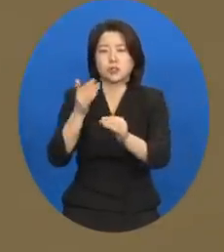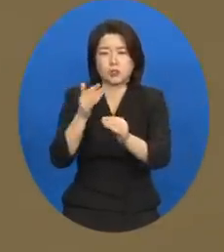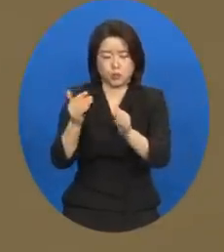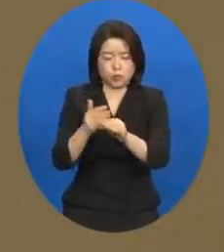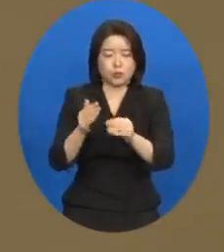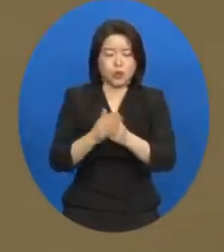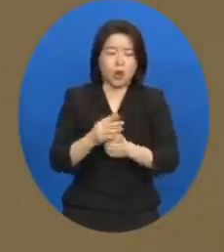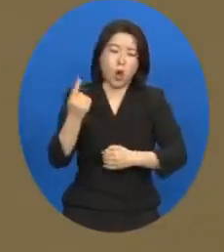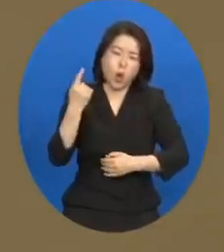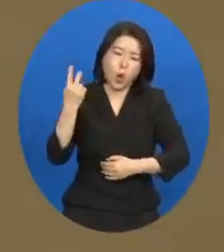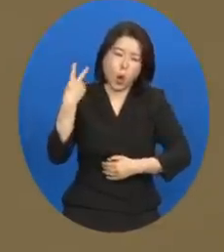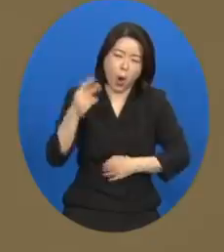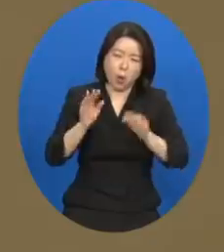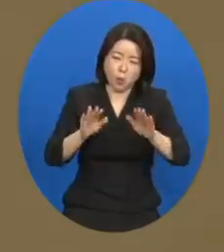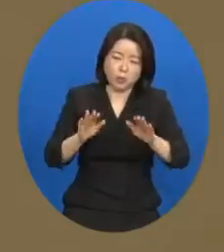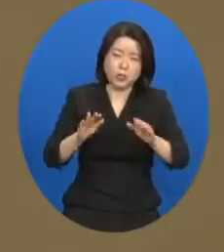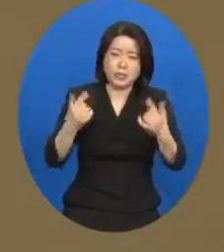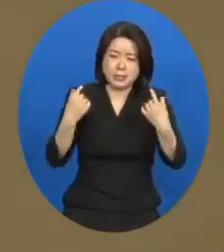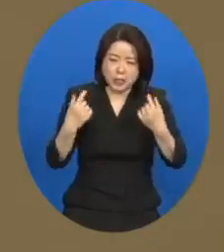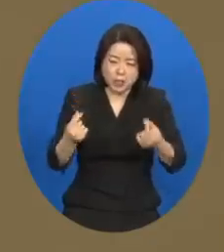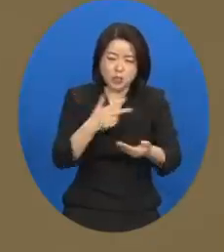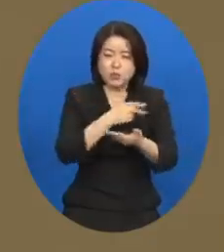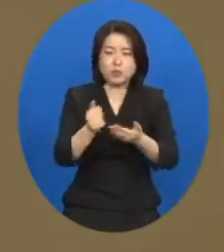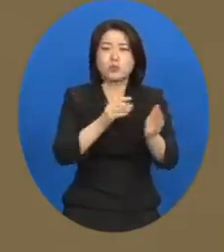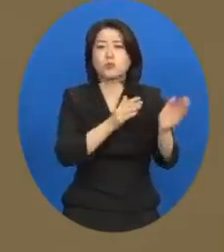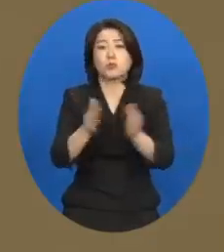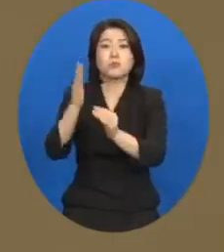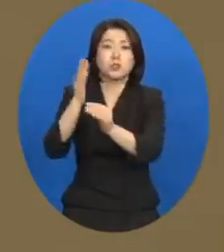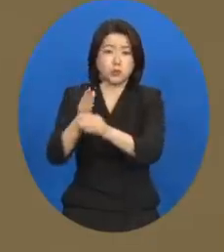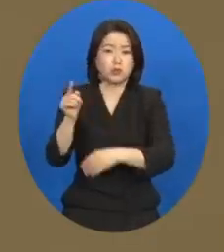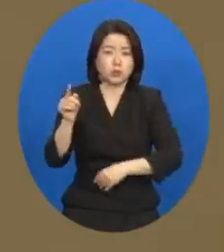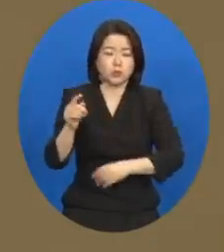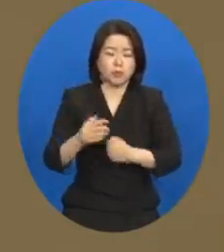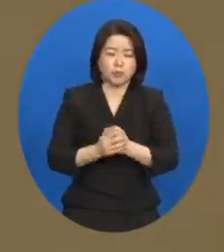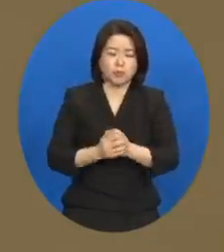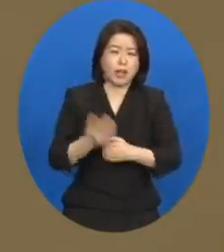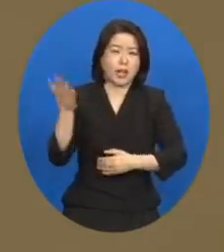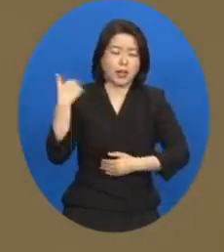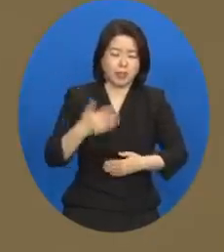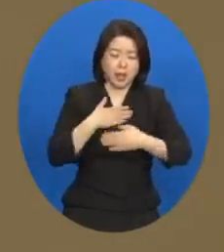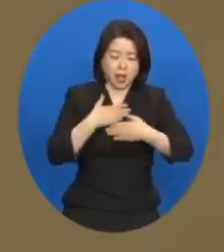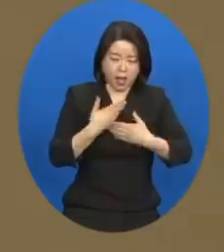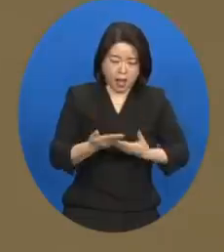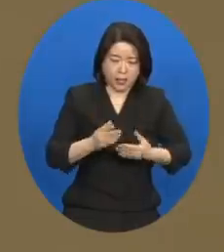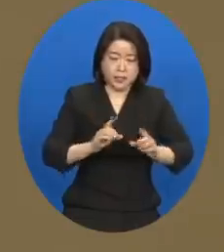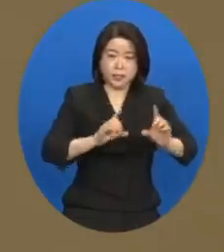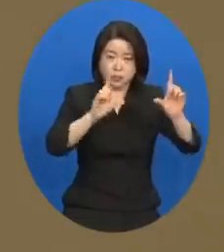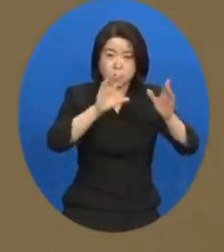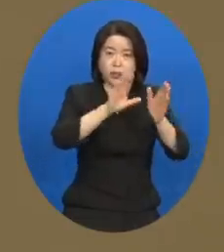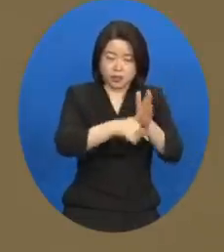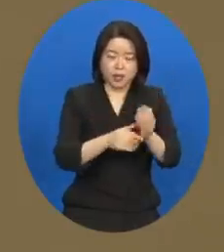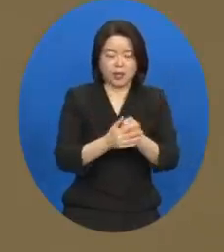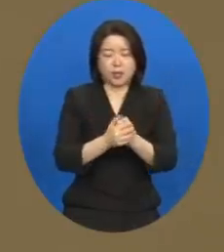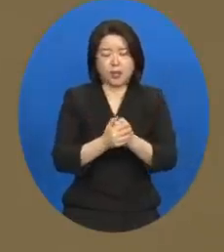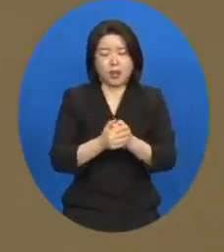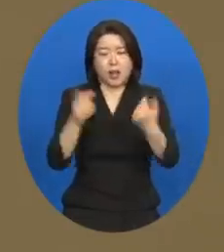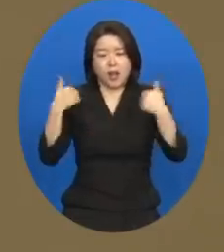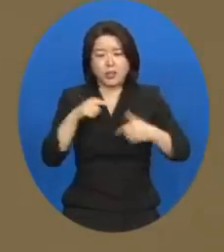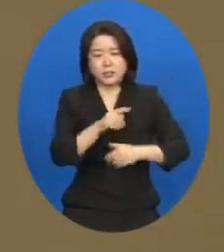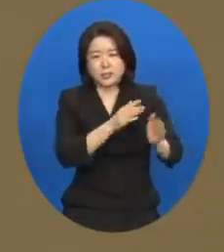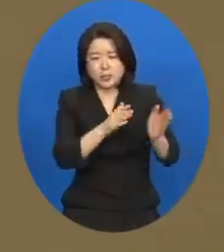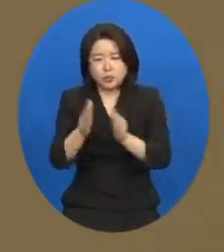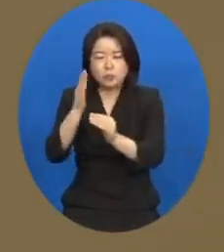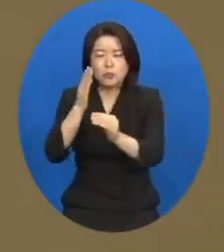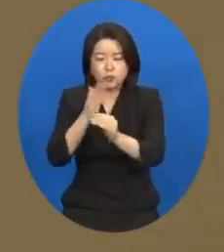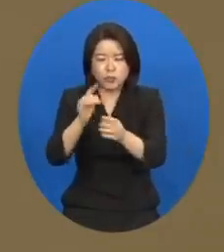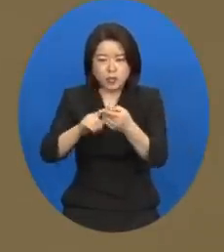오늘도 주님은 언제나 준비되어 계셨습니다. 지난 안식월 기간 중에도 내내 그리하셨음을